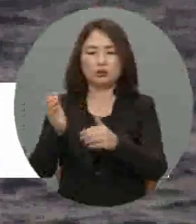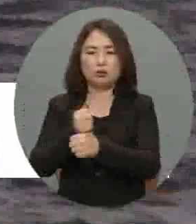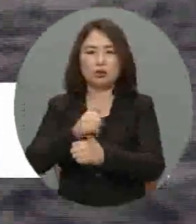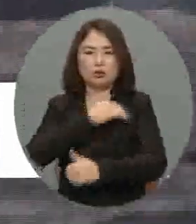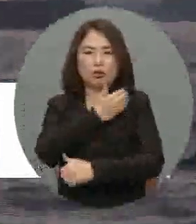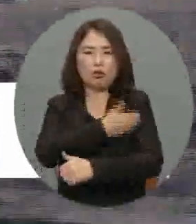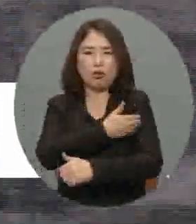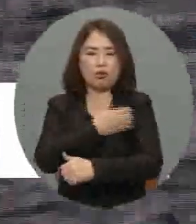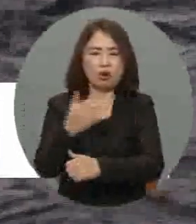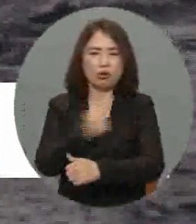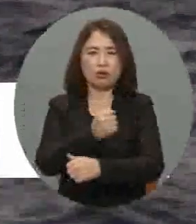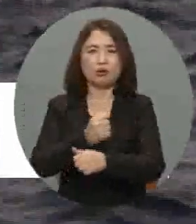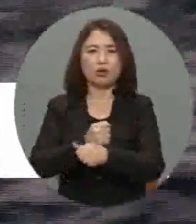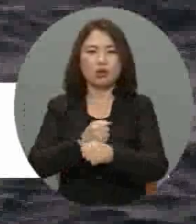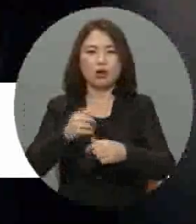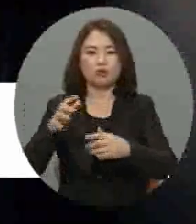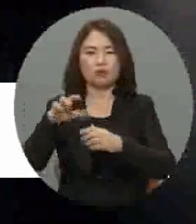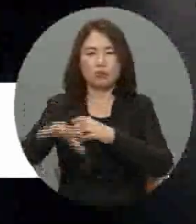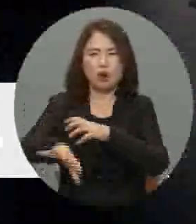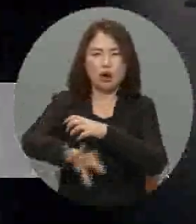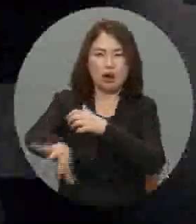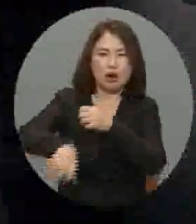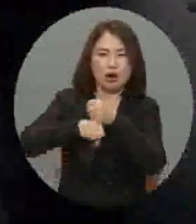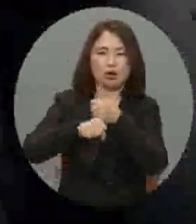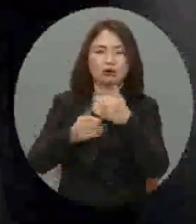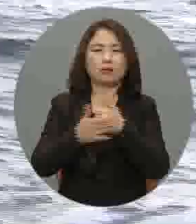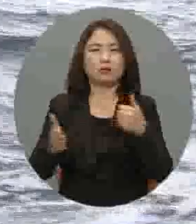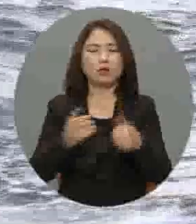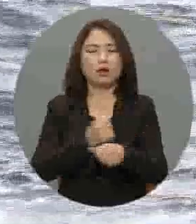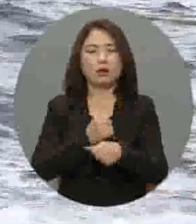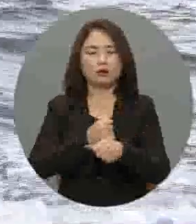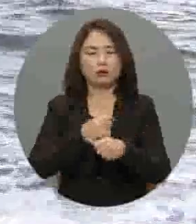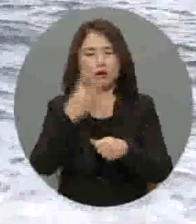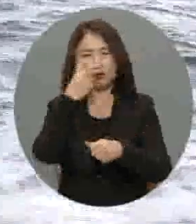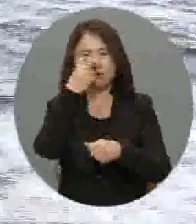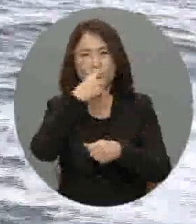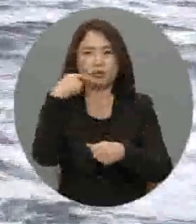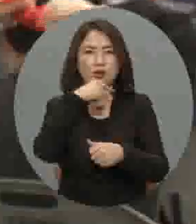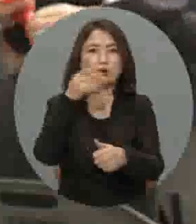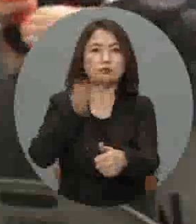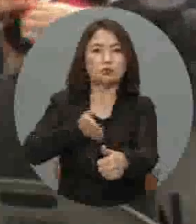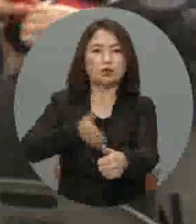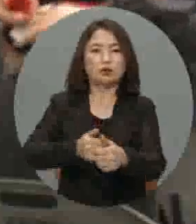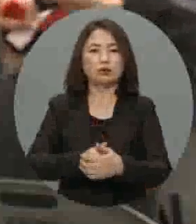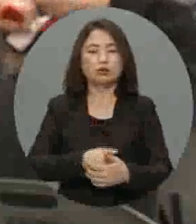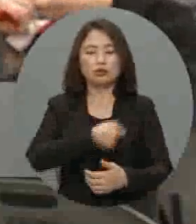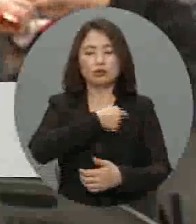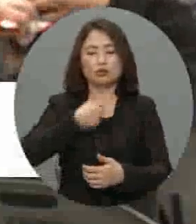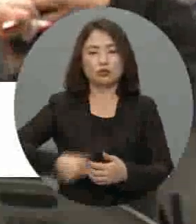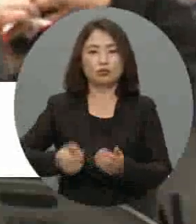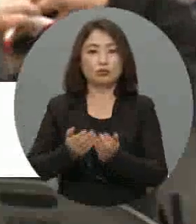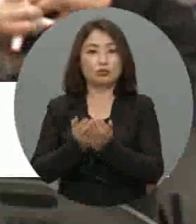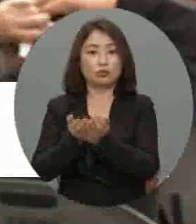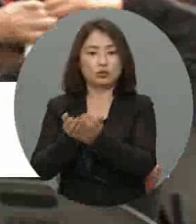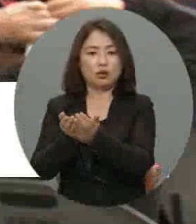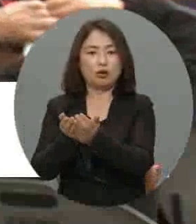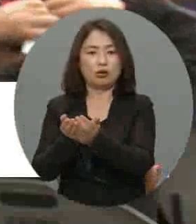대규모 조업을 자행하고 있다며 이들에 대한 단속 강화를 촉구했습니다. 중국 어선들이 들어가는